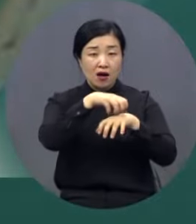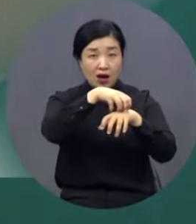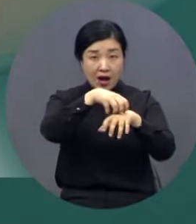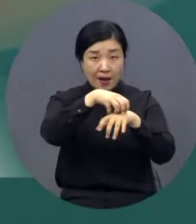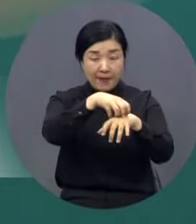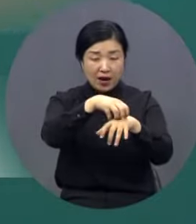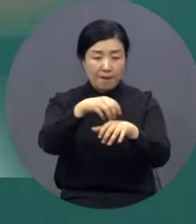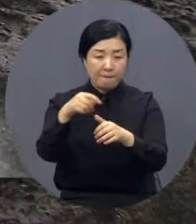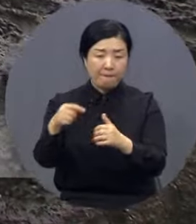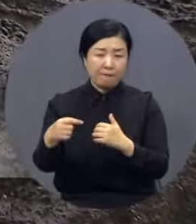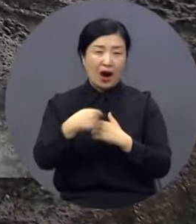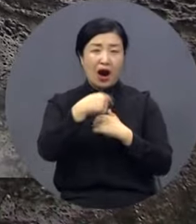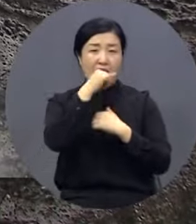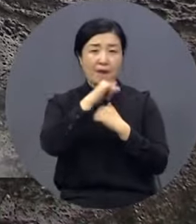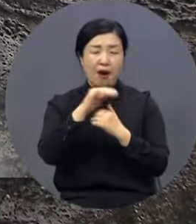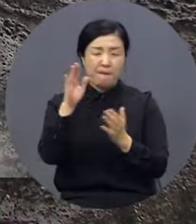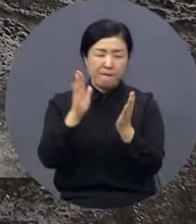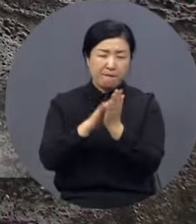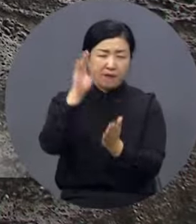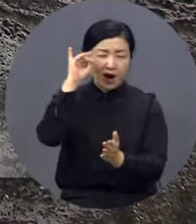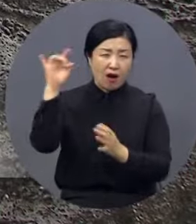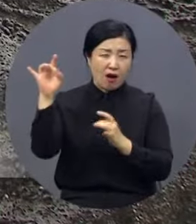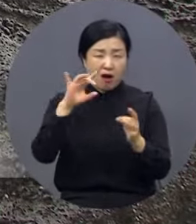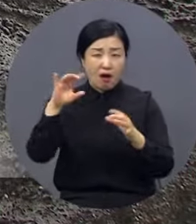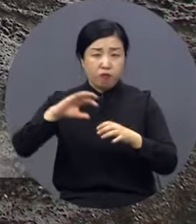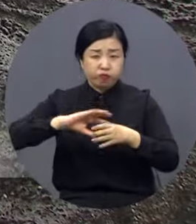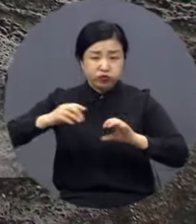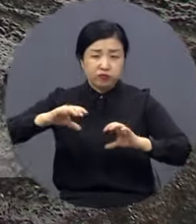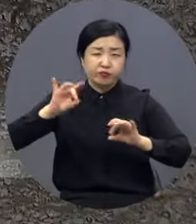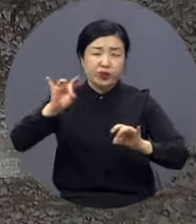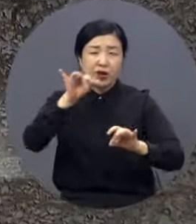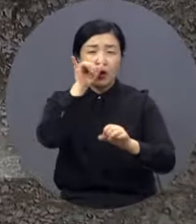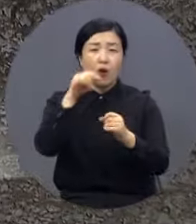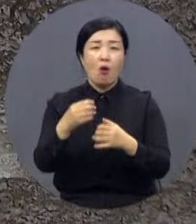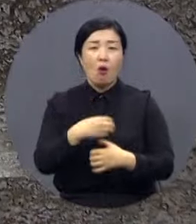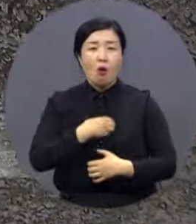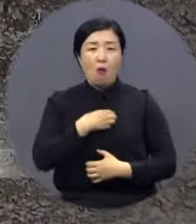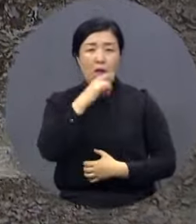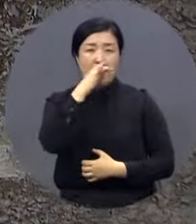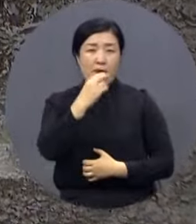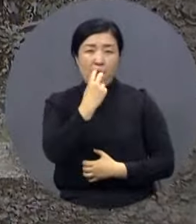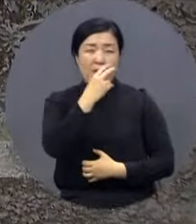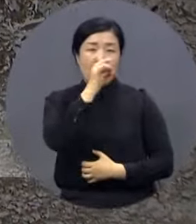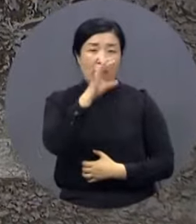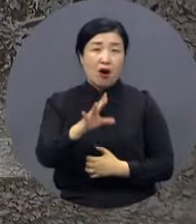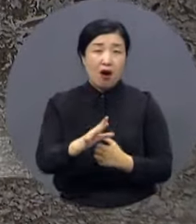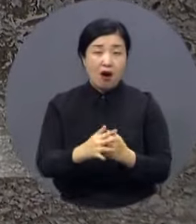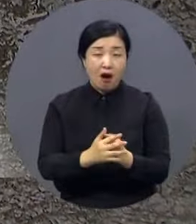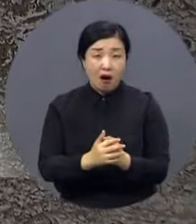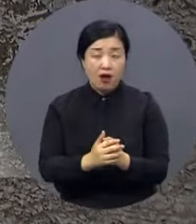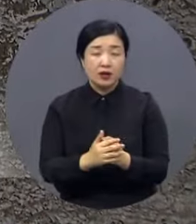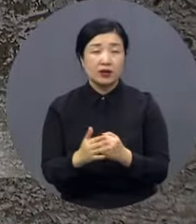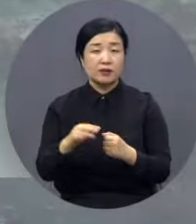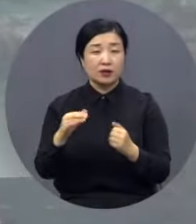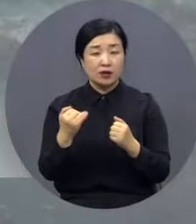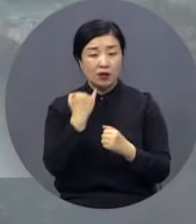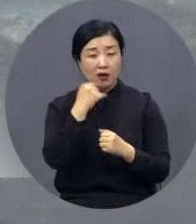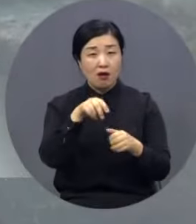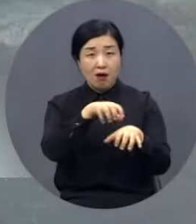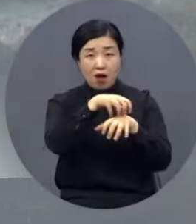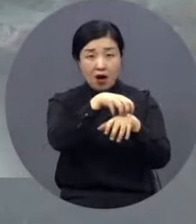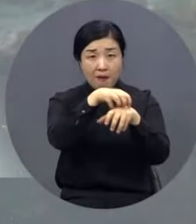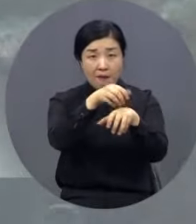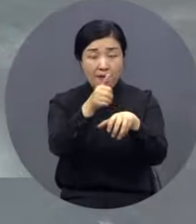해파리에 소이면 발열과 근육 마비 호흡 곤란 등의 증상이 나타날 수 있습니다 수산 과학원은 노무라 입긴